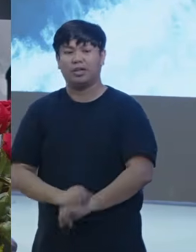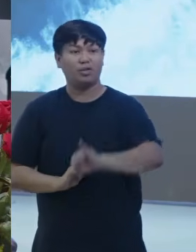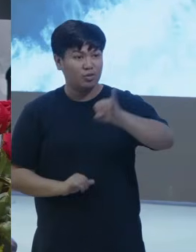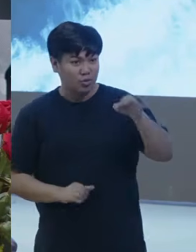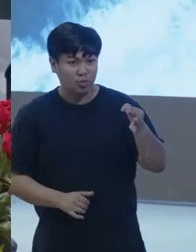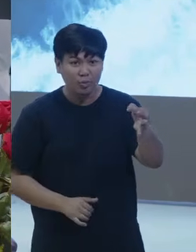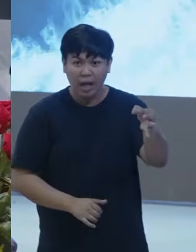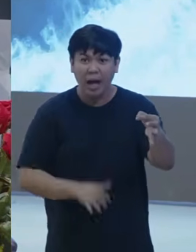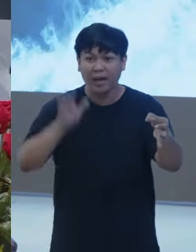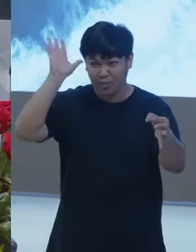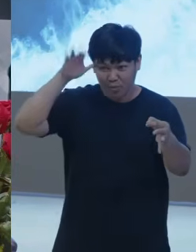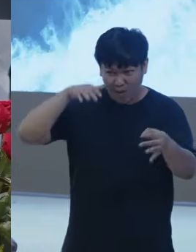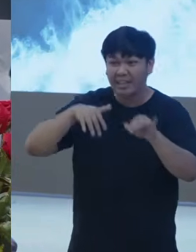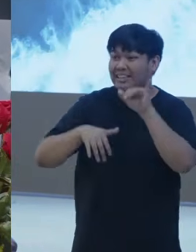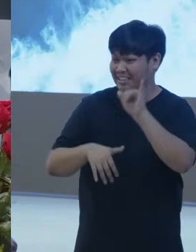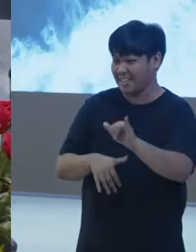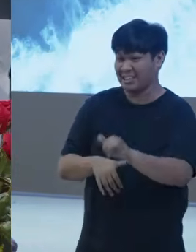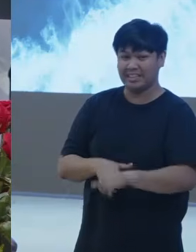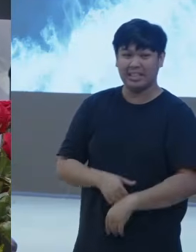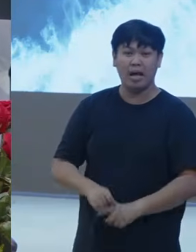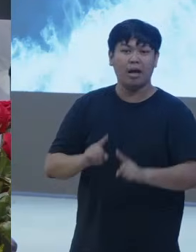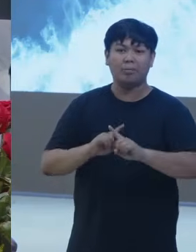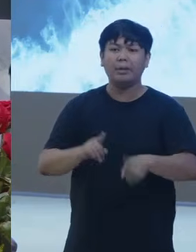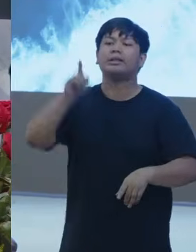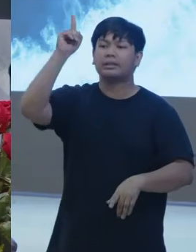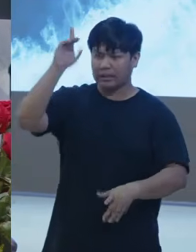Jonah. Niligtas pa niya.